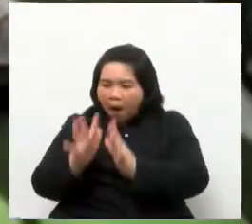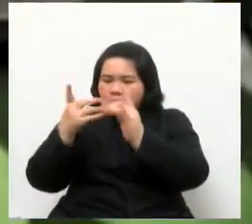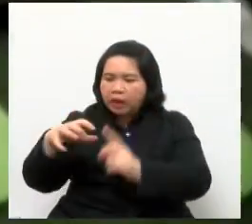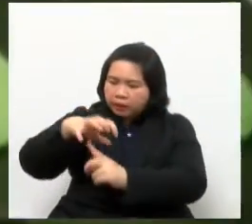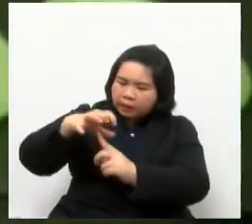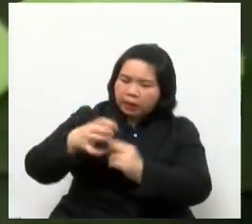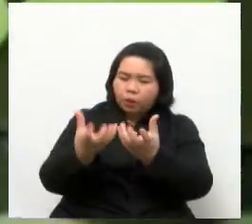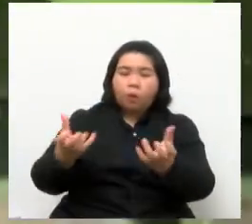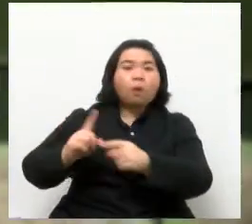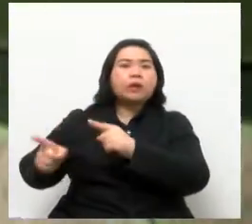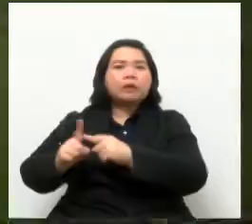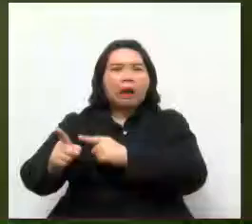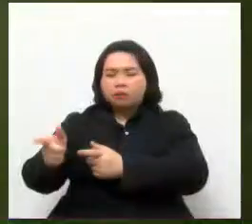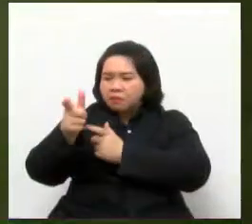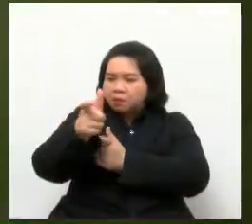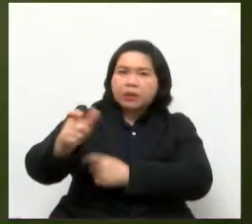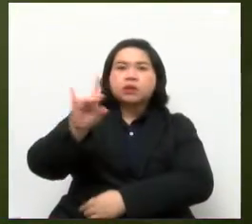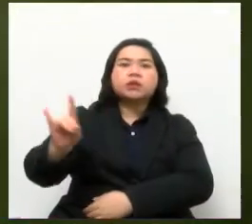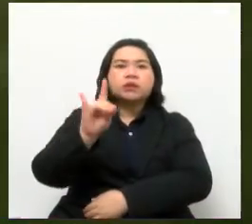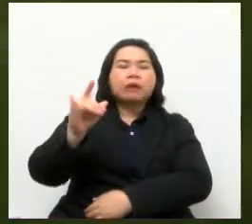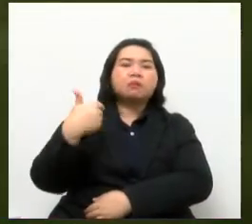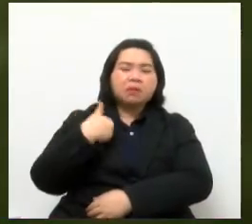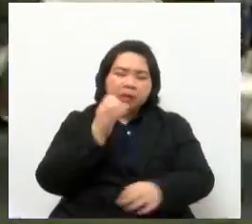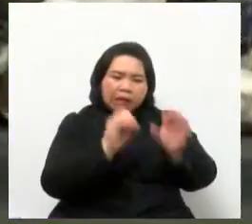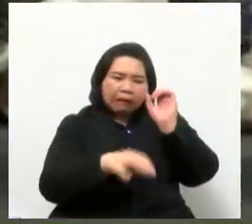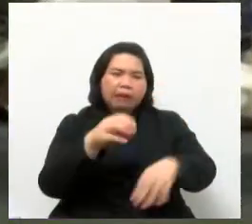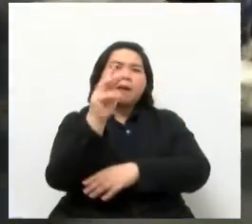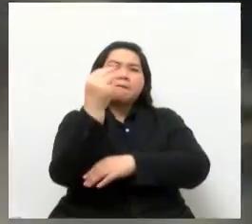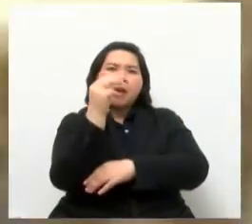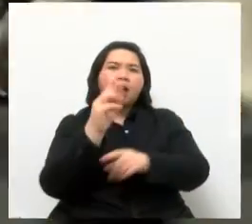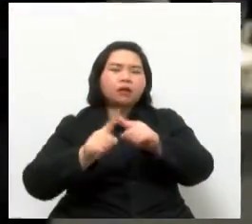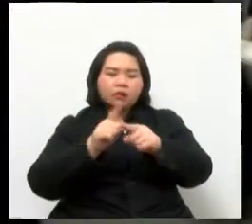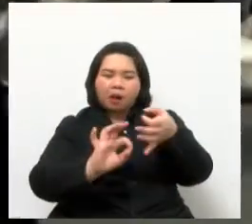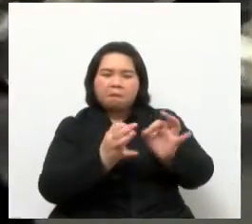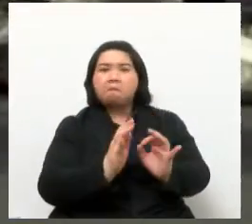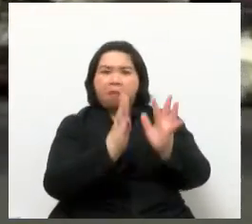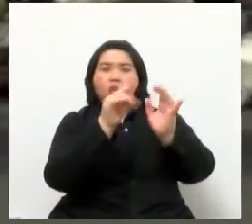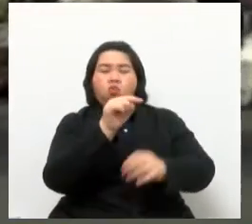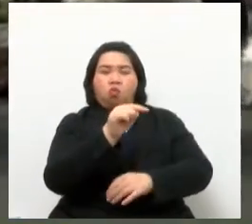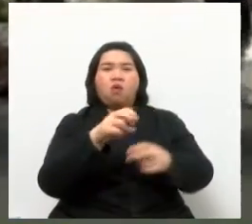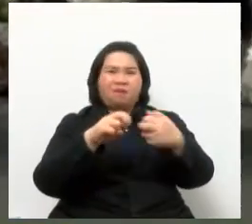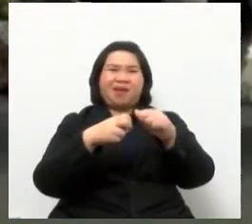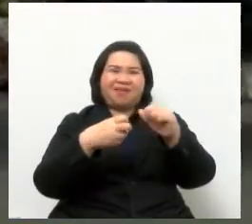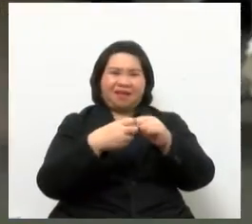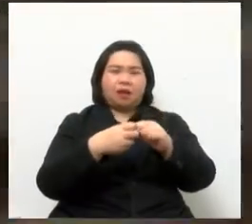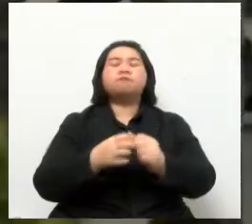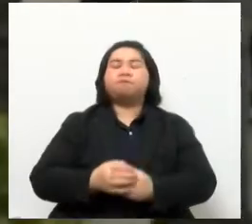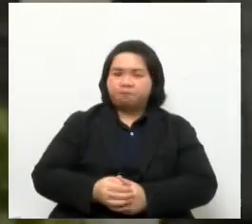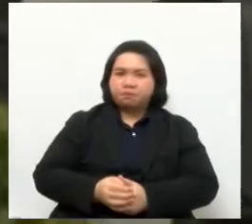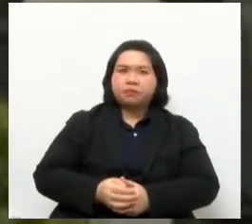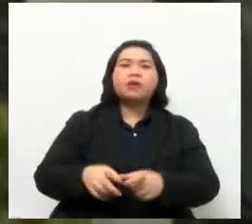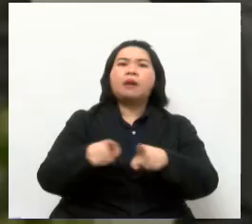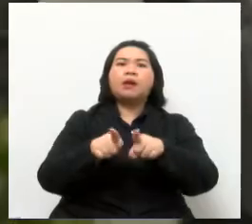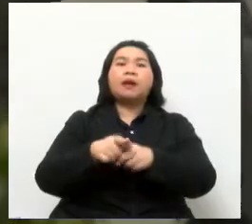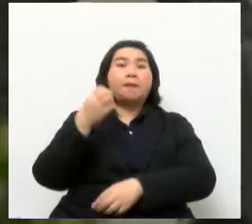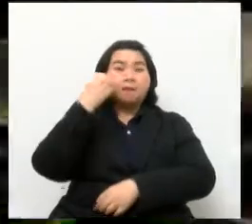ล่าสัตว์ทั้งยังมีการเผาขยะและเศษไม้ใบไม้ในพื้นที่ชุมชน เช่นเดียวกันกับชุมชนใน